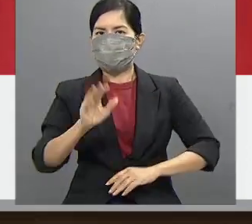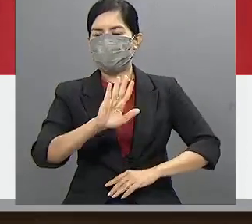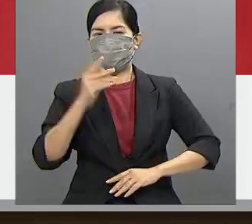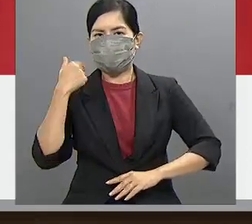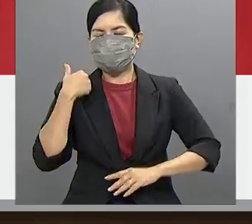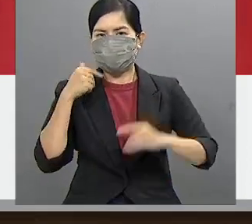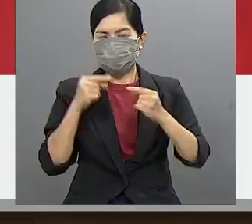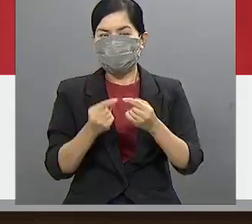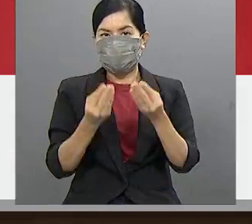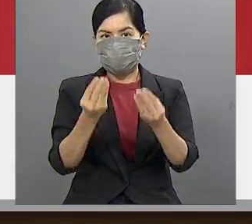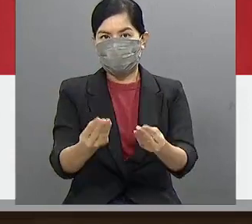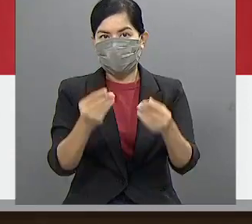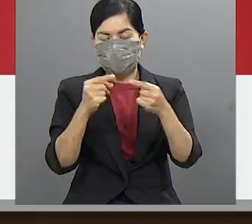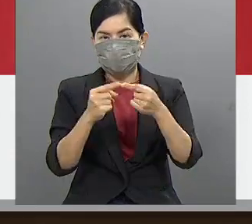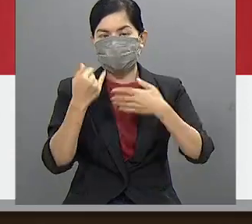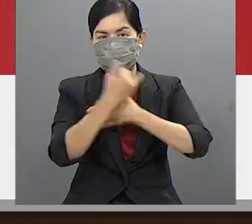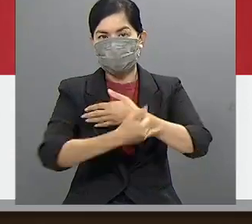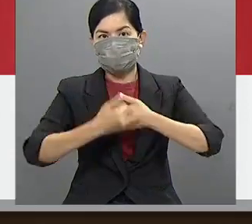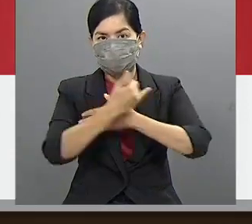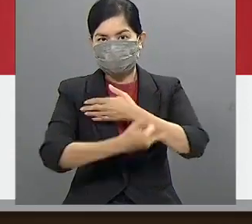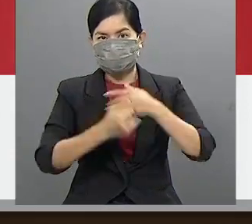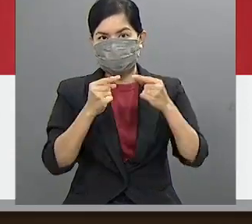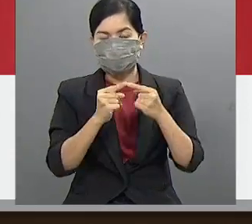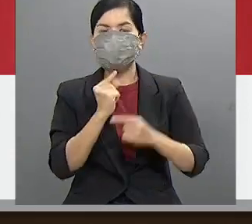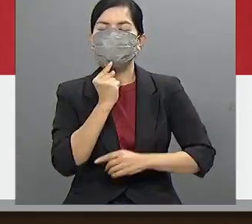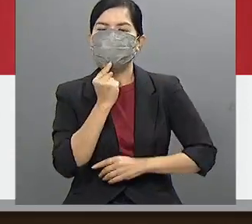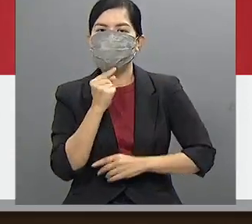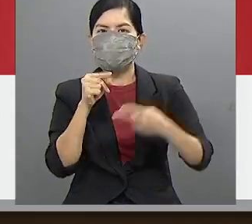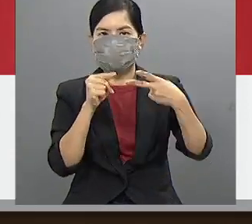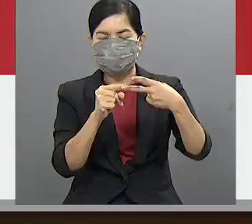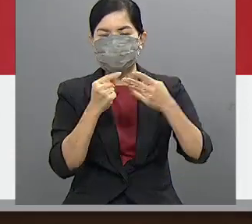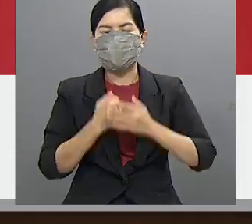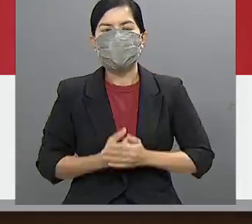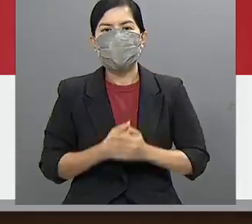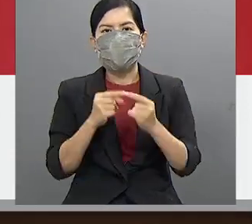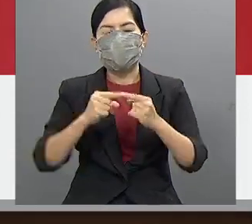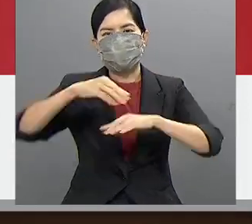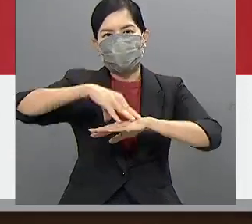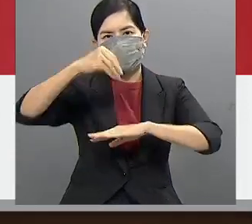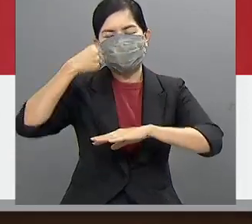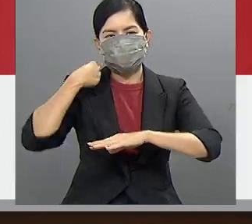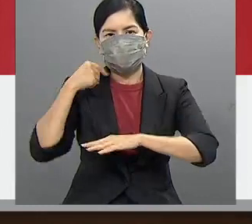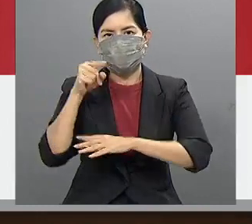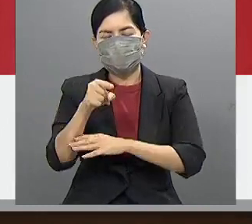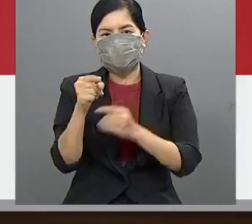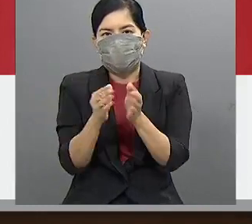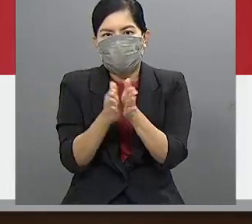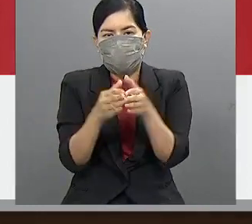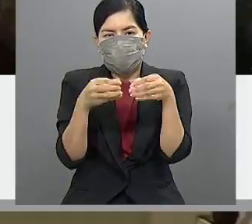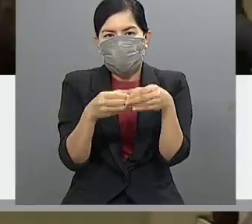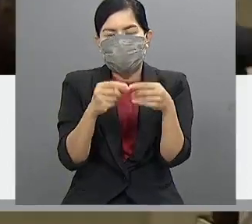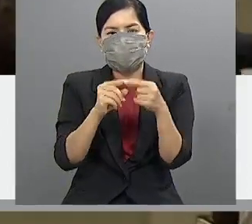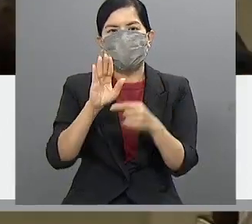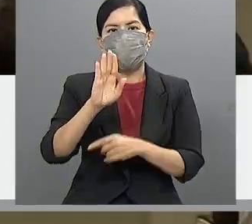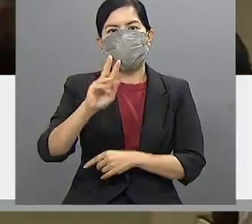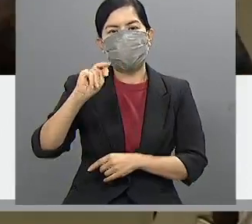แลนติกเหนือหรือนาโตของฟินแลนด์และสวีเดนโดยทั้งสองประเทศไม่ควรจะส่งผู้แทนมายังตุรกีเพื่อเกลี้ยกล่อมให้ร่วมสนับ